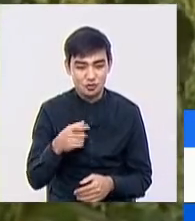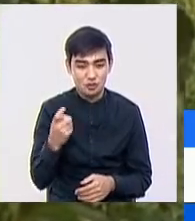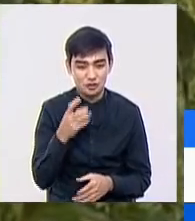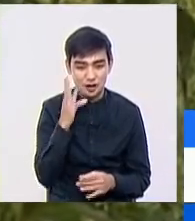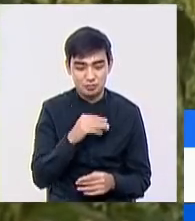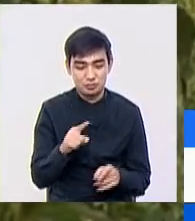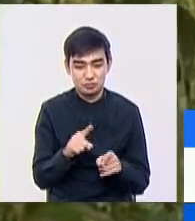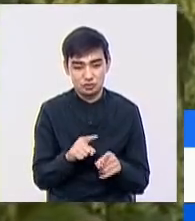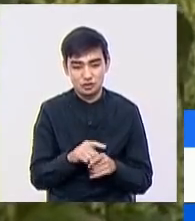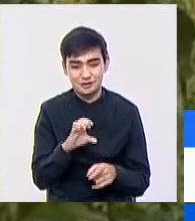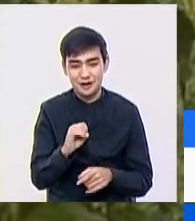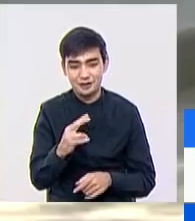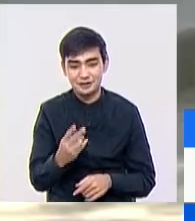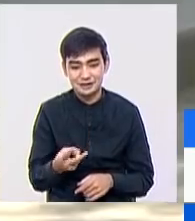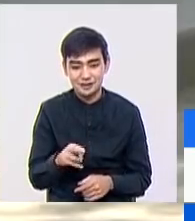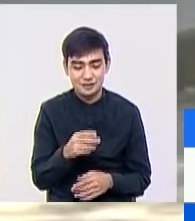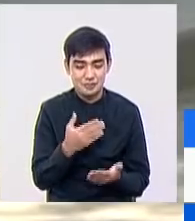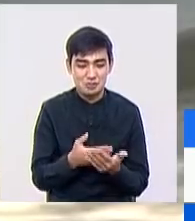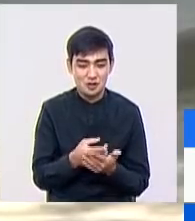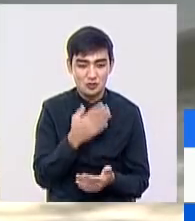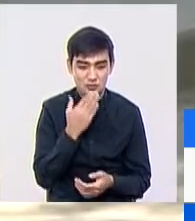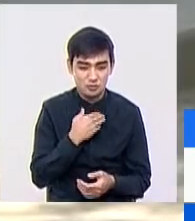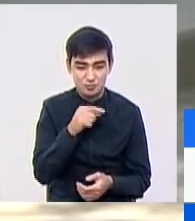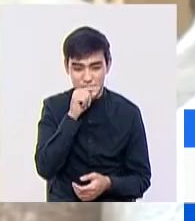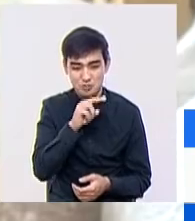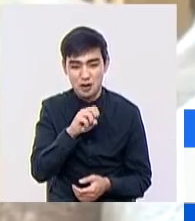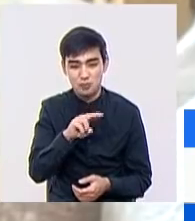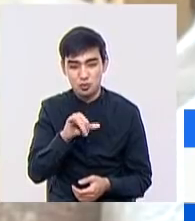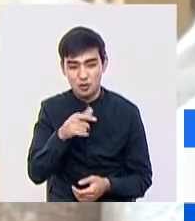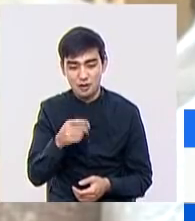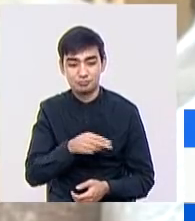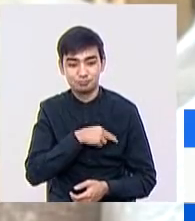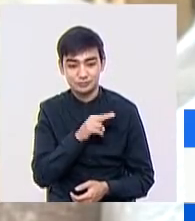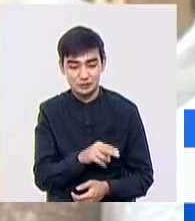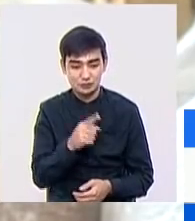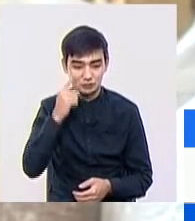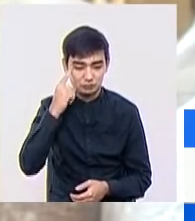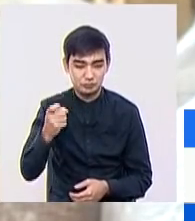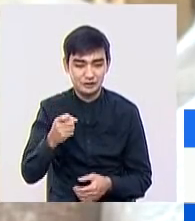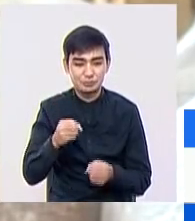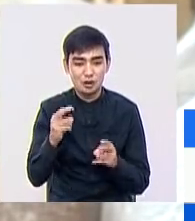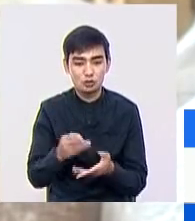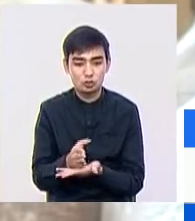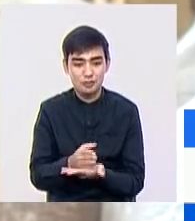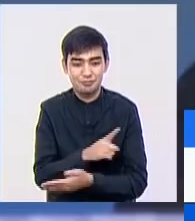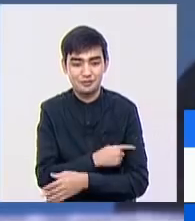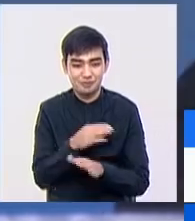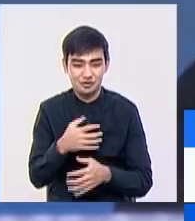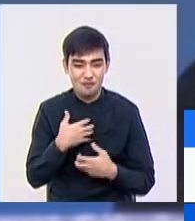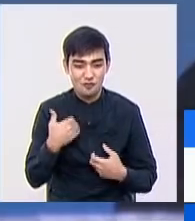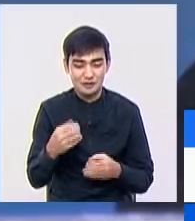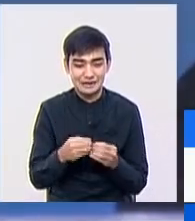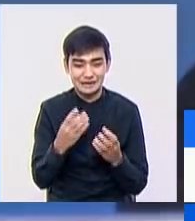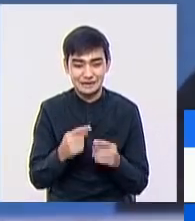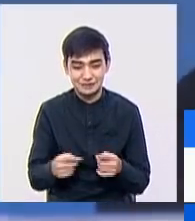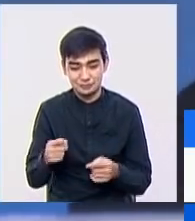может оказаться под санкциями. О том, что, например, любимый попугай отправился в мир иной, нужно сообщить в ветслужбу в течение 10 дней. Но если с